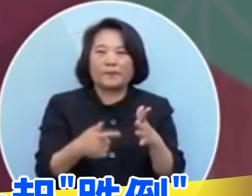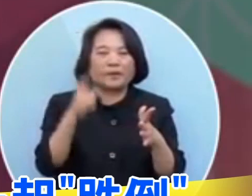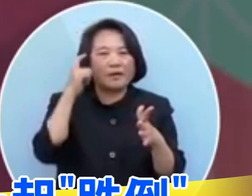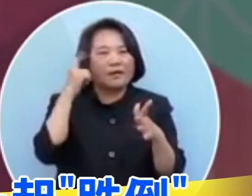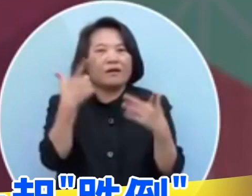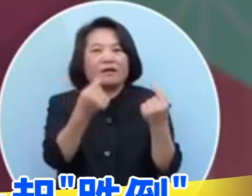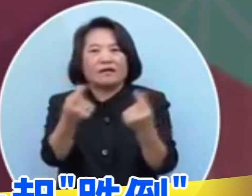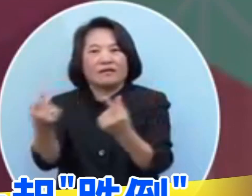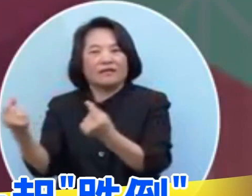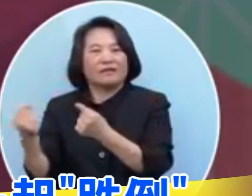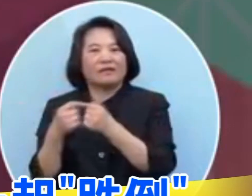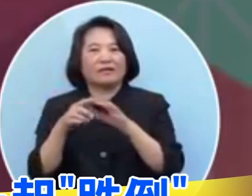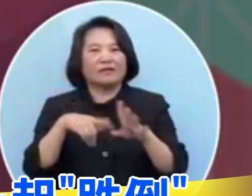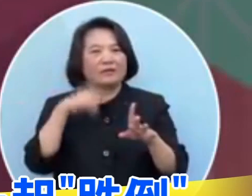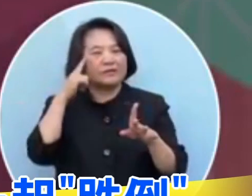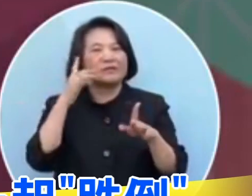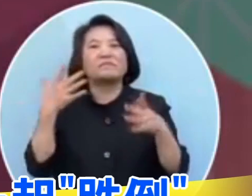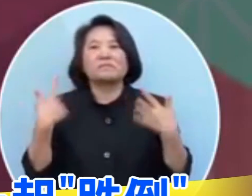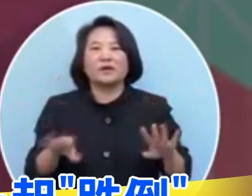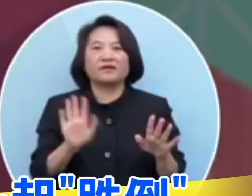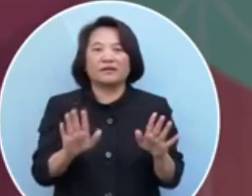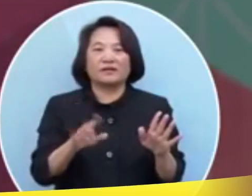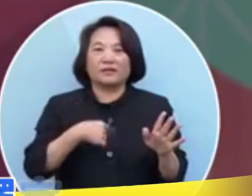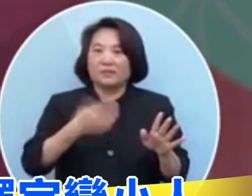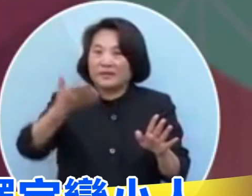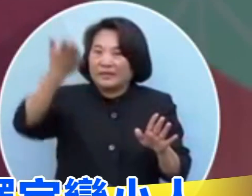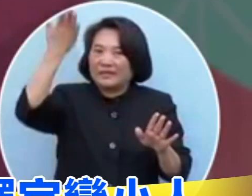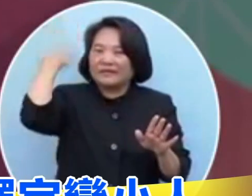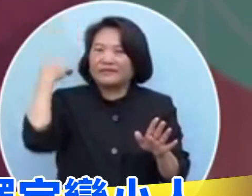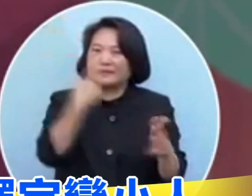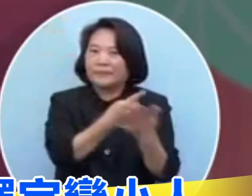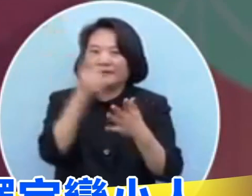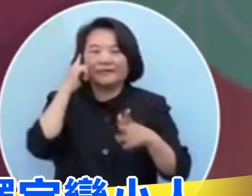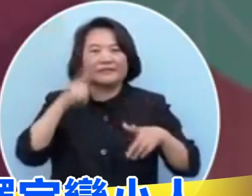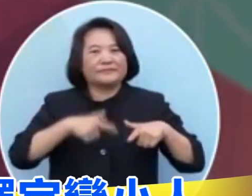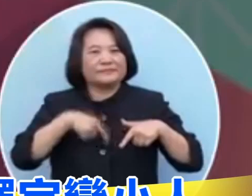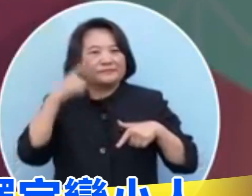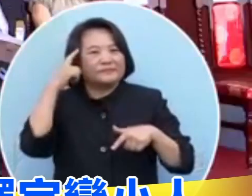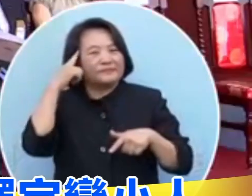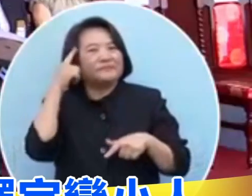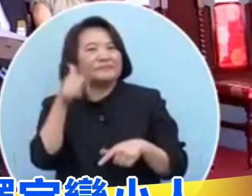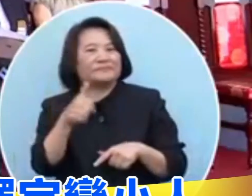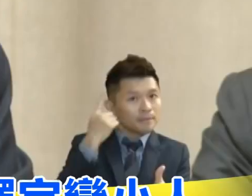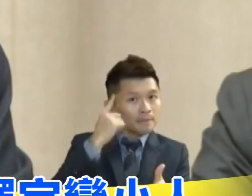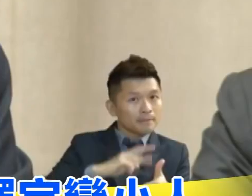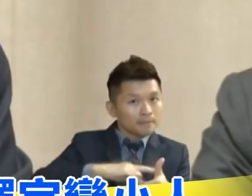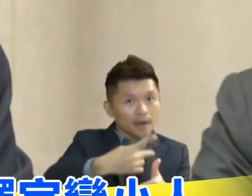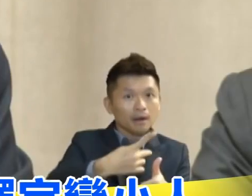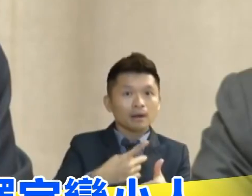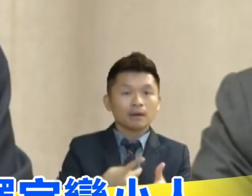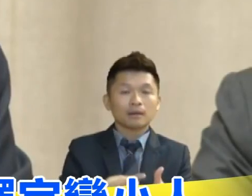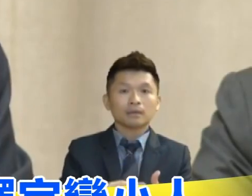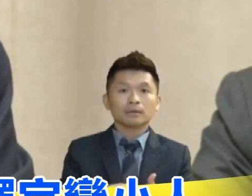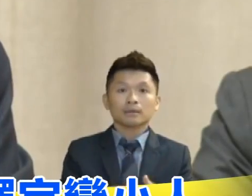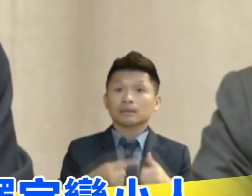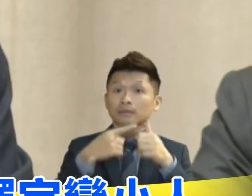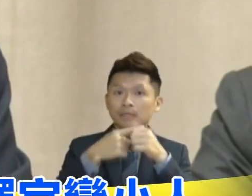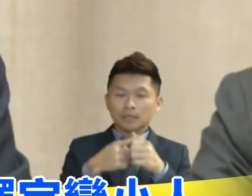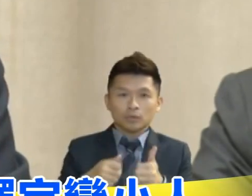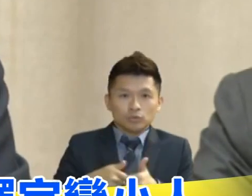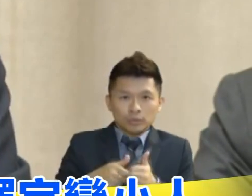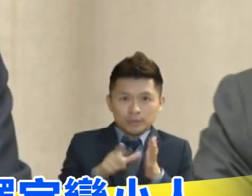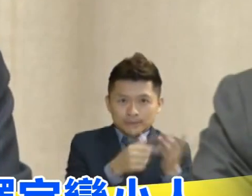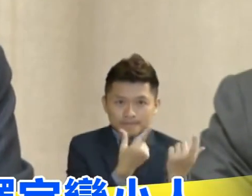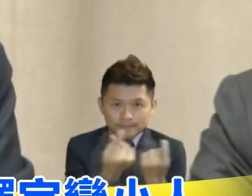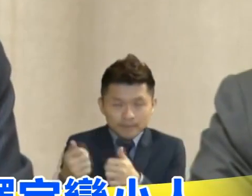个小圆框，一样有着手语翻译官，属于传统的子母框剪接手法，有点是快速方便，而且一目了然。但现在行政院记者会